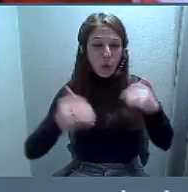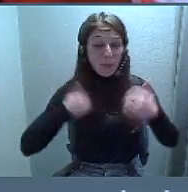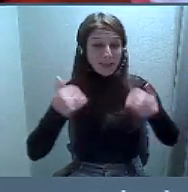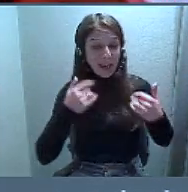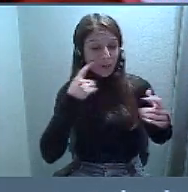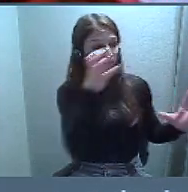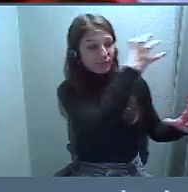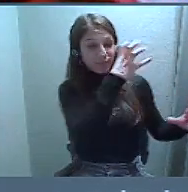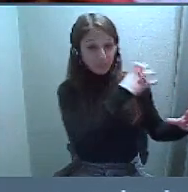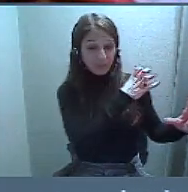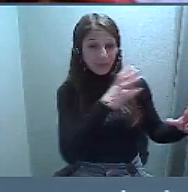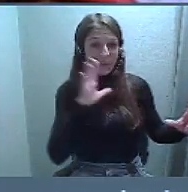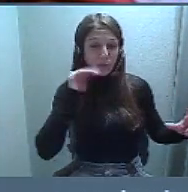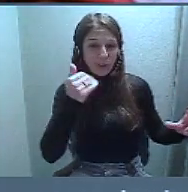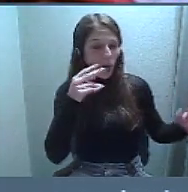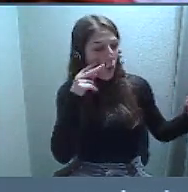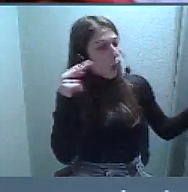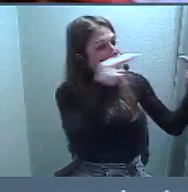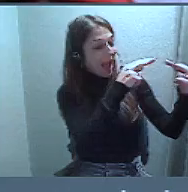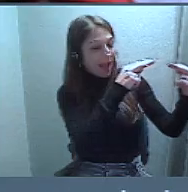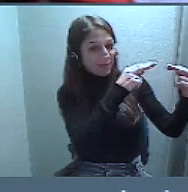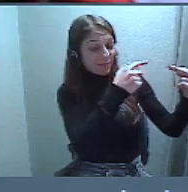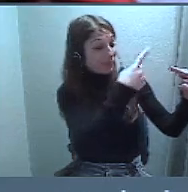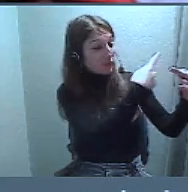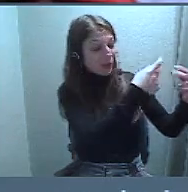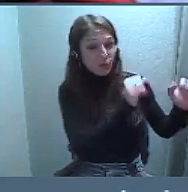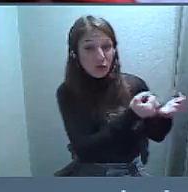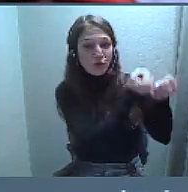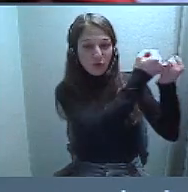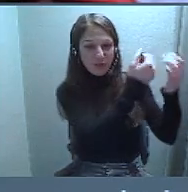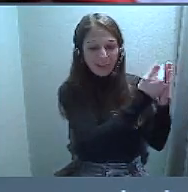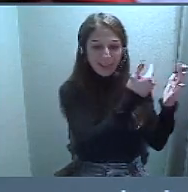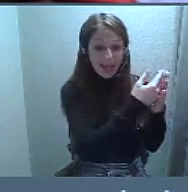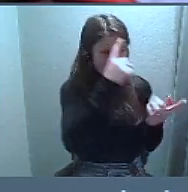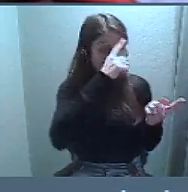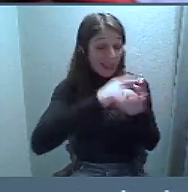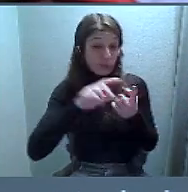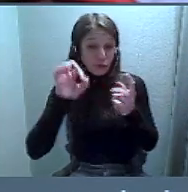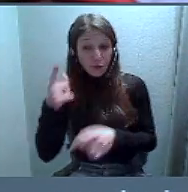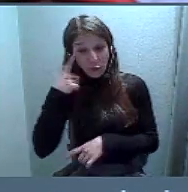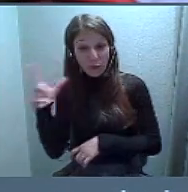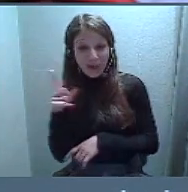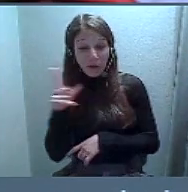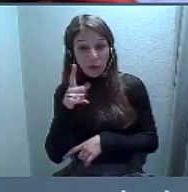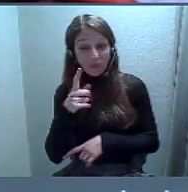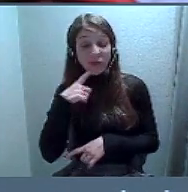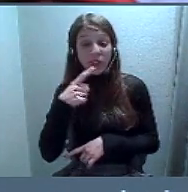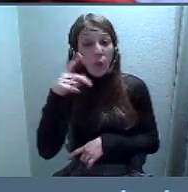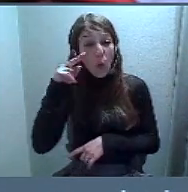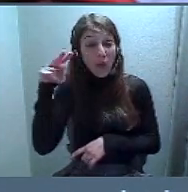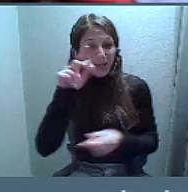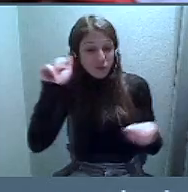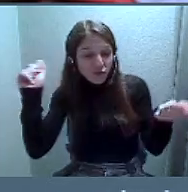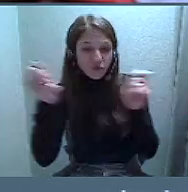chacun a porté l'un sur l'autre. C'est ce qui les a sauvés. Donc pour nous, c'était un peu le thème du film, c'est changer le regard. Donc si, avec notre film, on a un